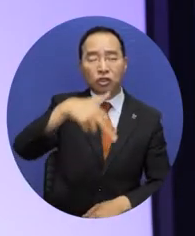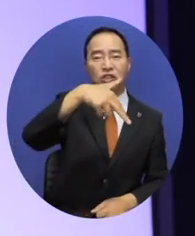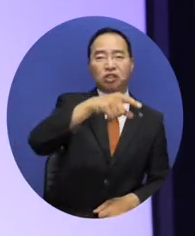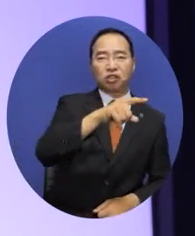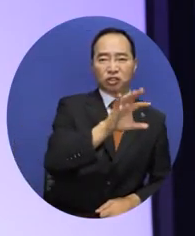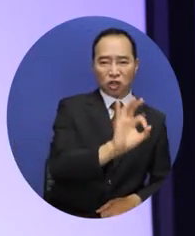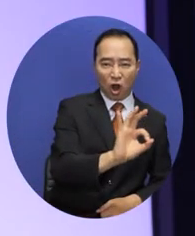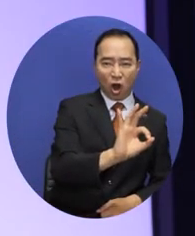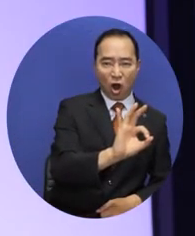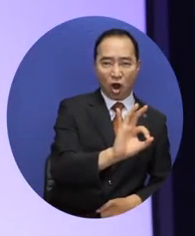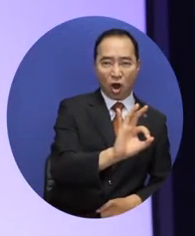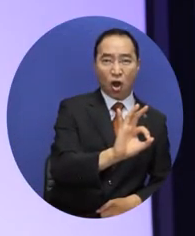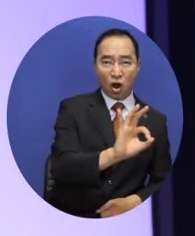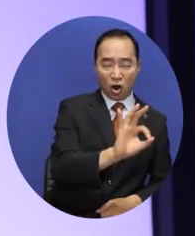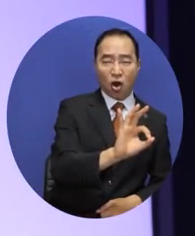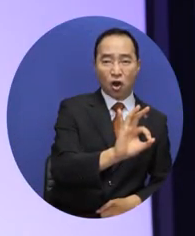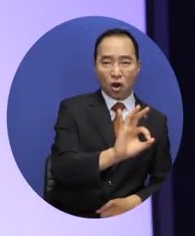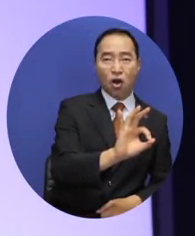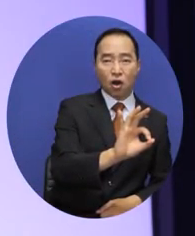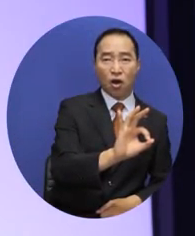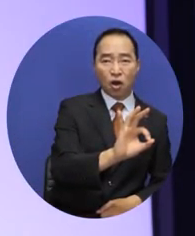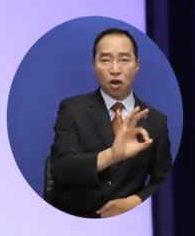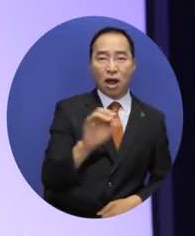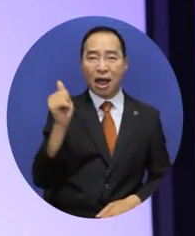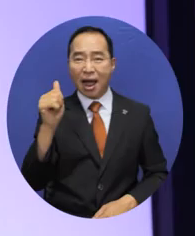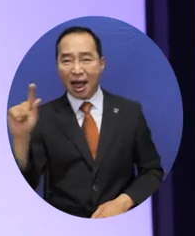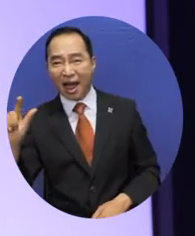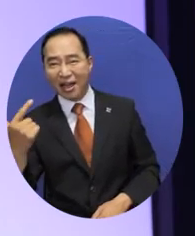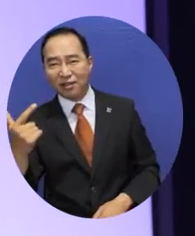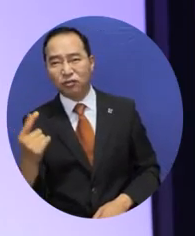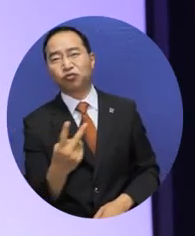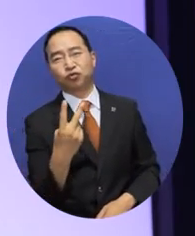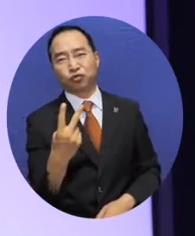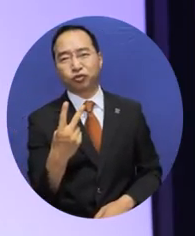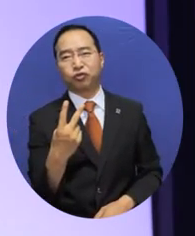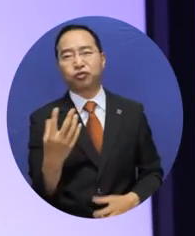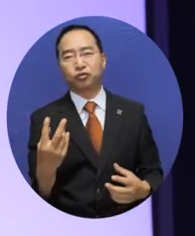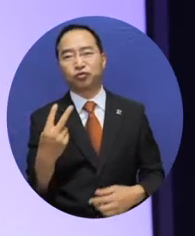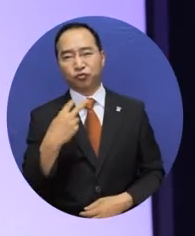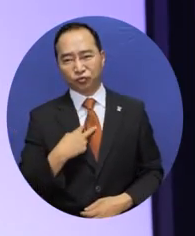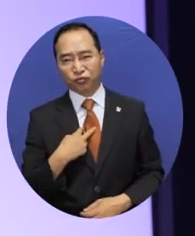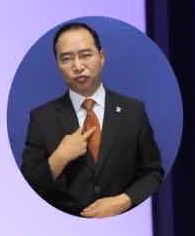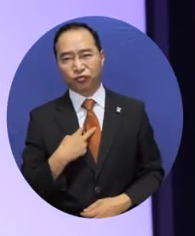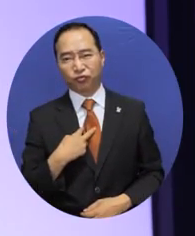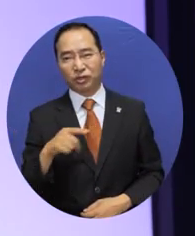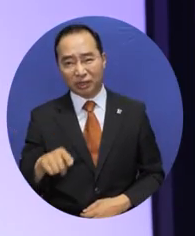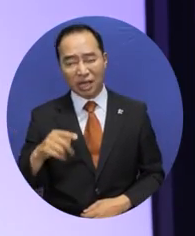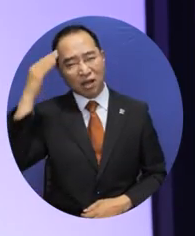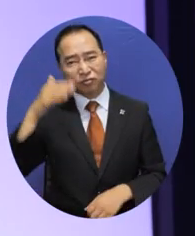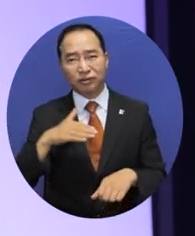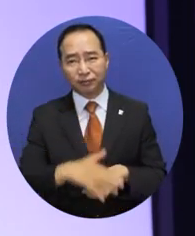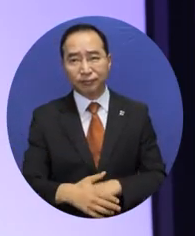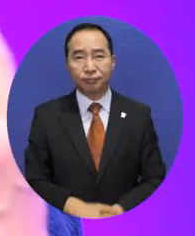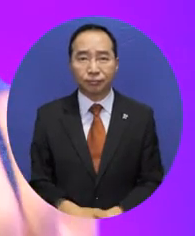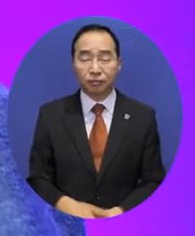있습니다. 그래서 사람이든 물건이든 그와 특별한 관계를